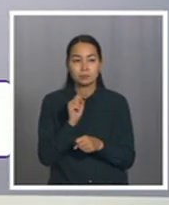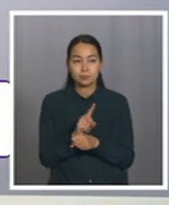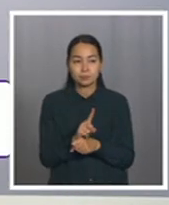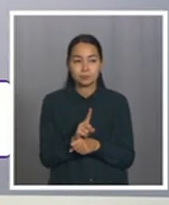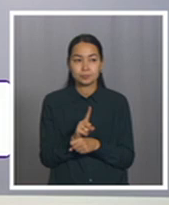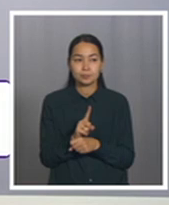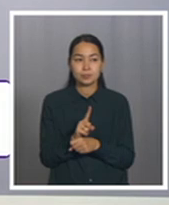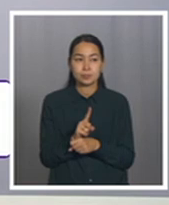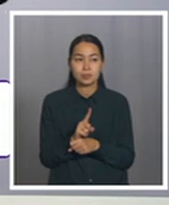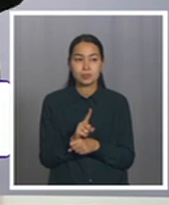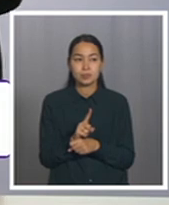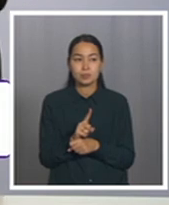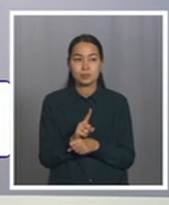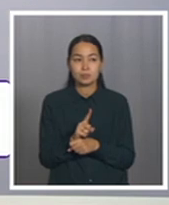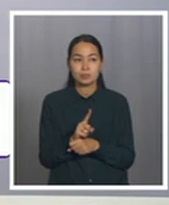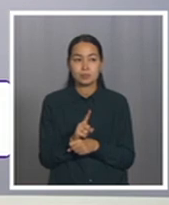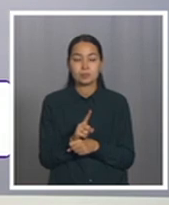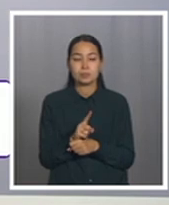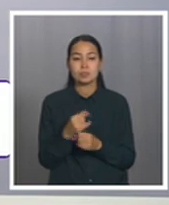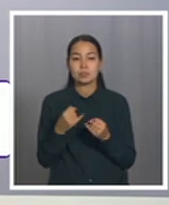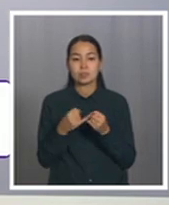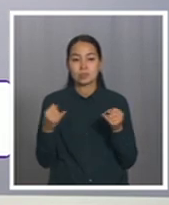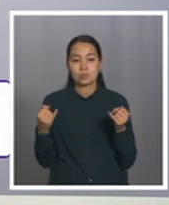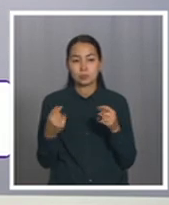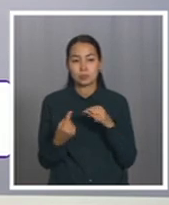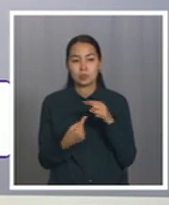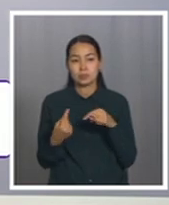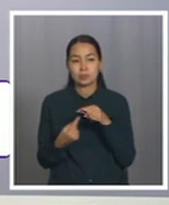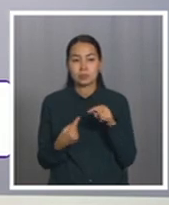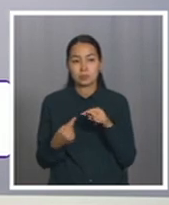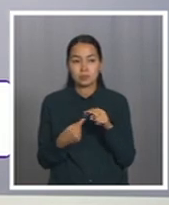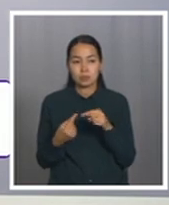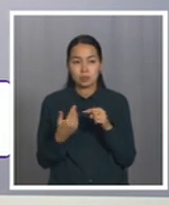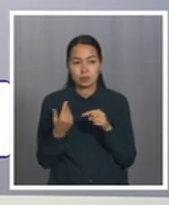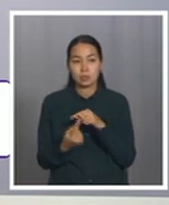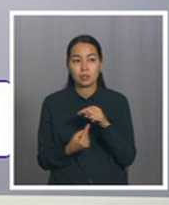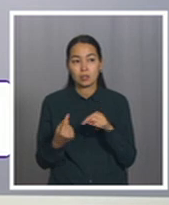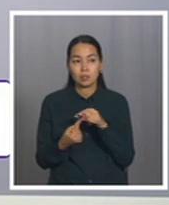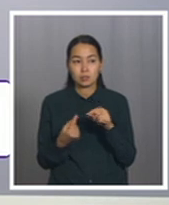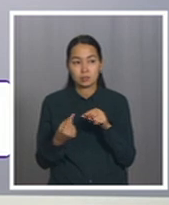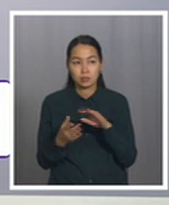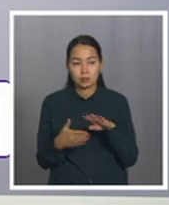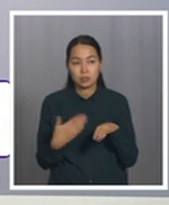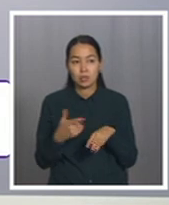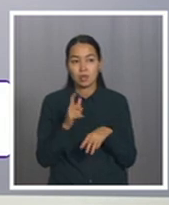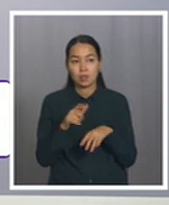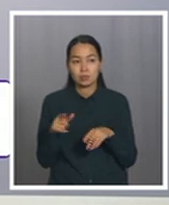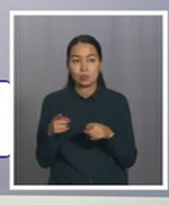аударсақ, ұршықты, яғни жіп иіретін құралды айналдырғанға дейінгі және айналдырғаннан кейінгі адамның